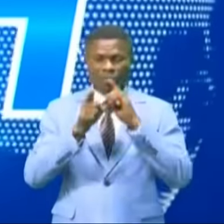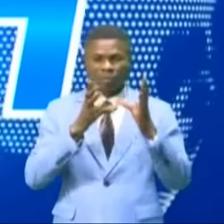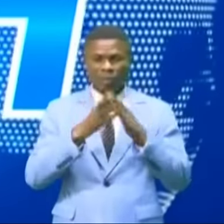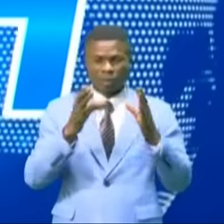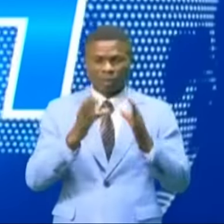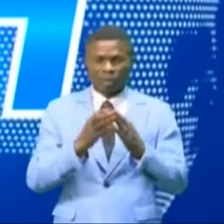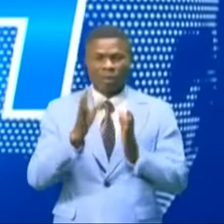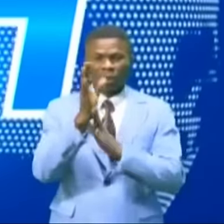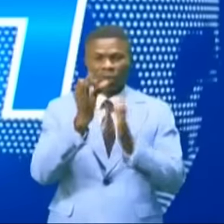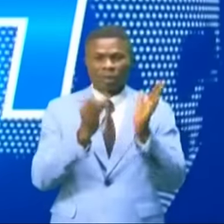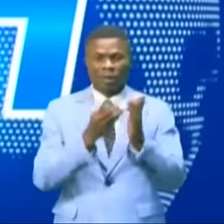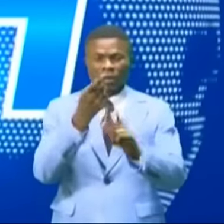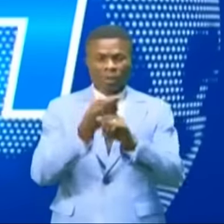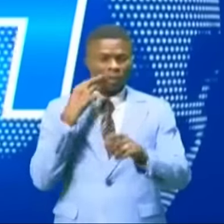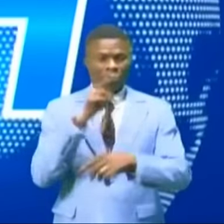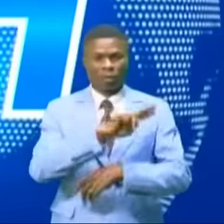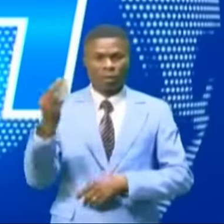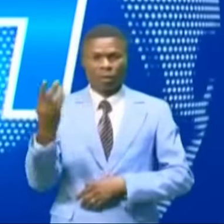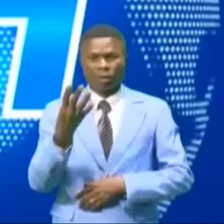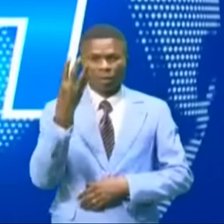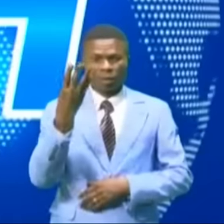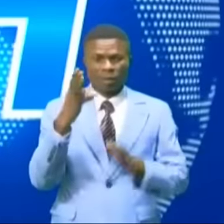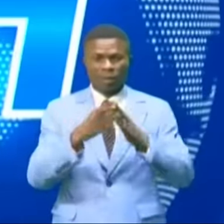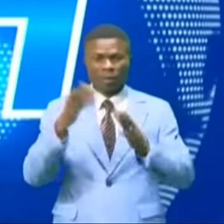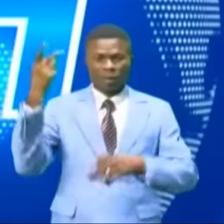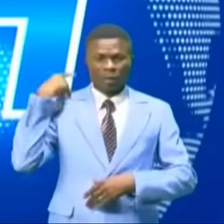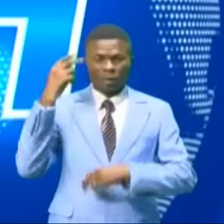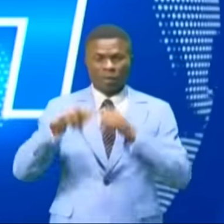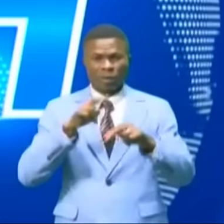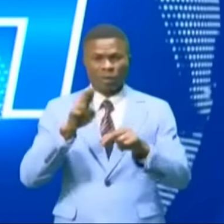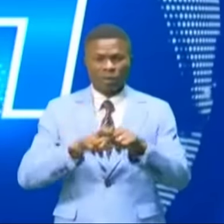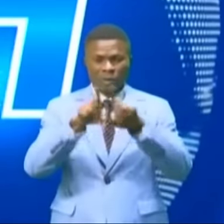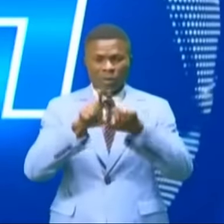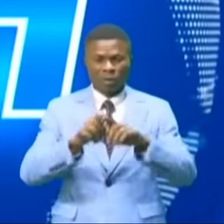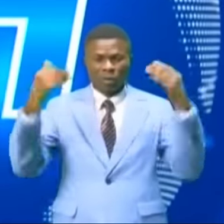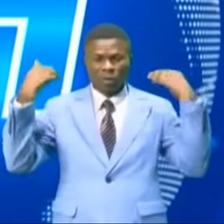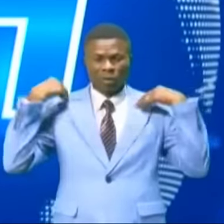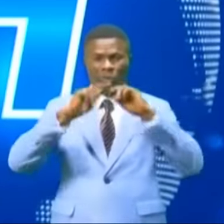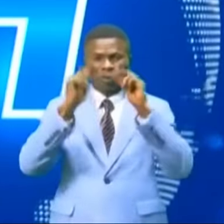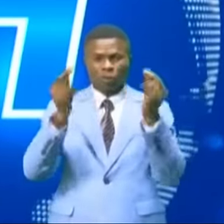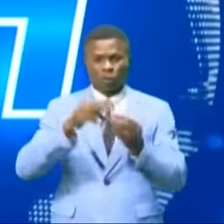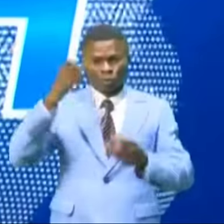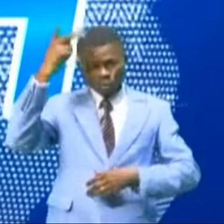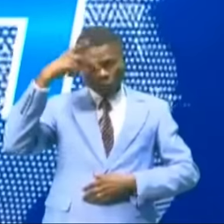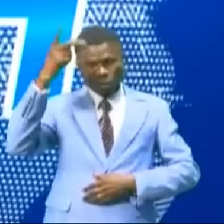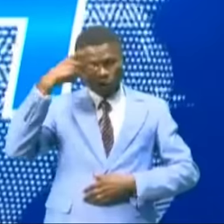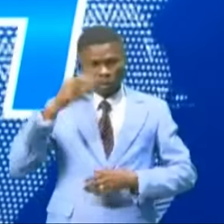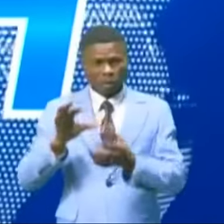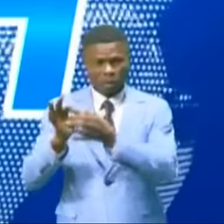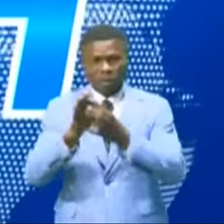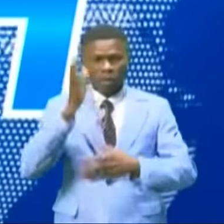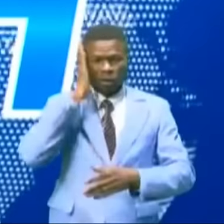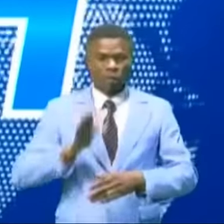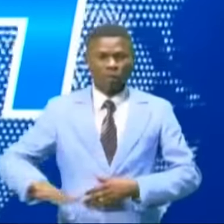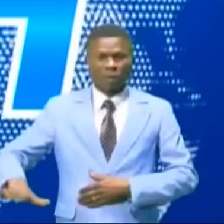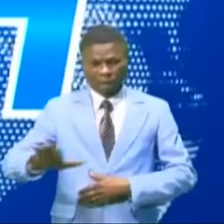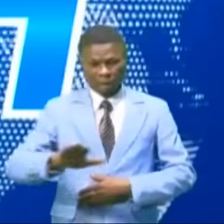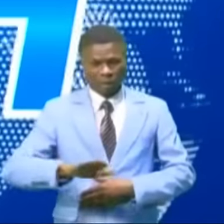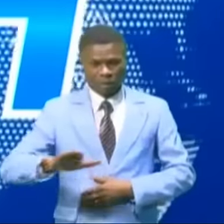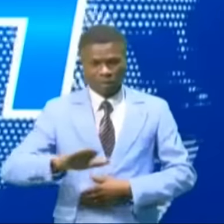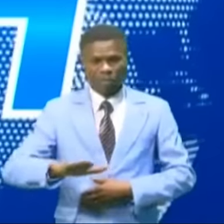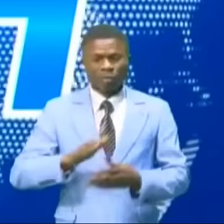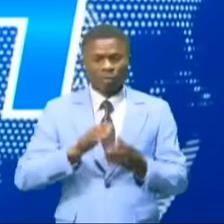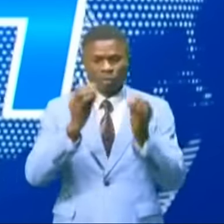vendredi 17 mai 2024 avec les élus nationaux et les chefs des regroupements politiques de l'Union sacrée de la nation